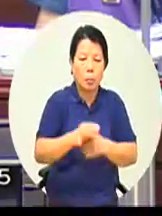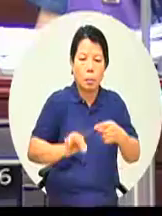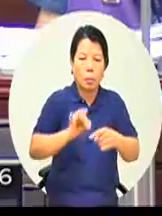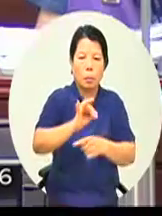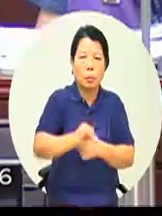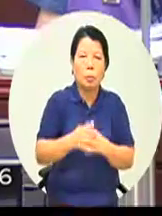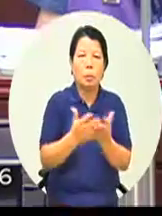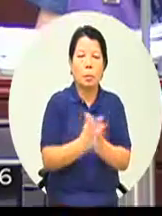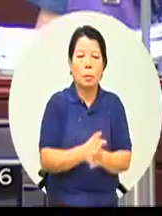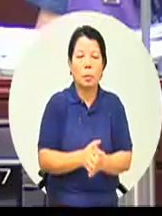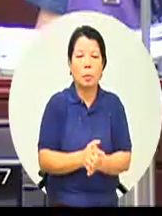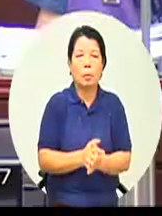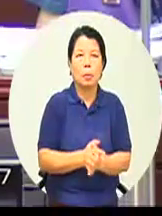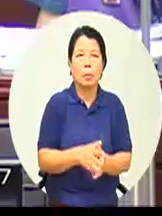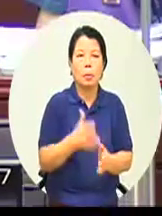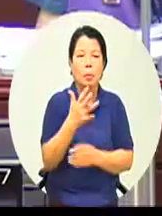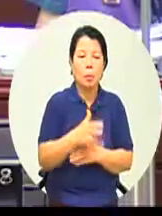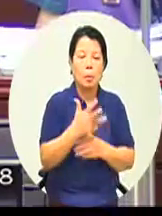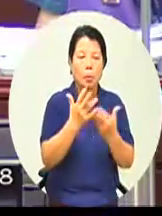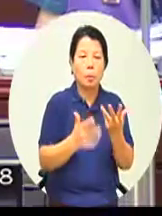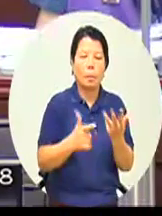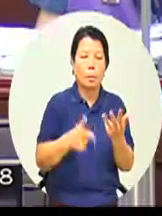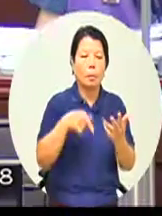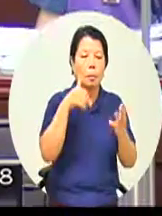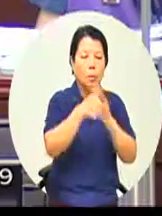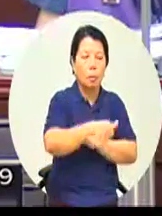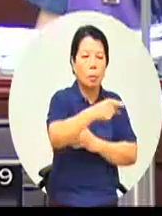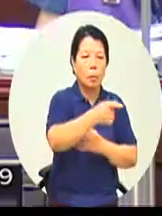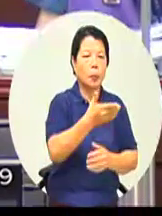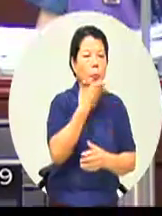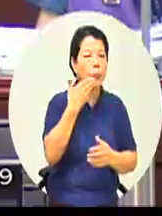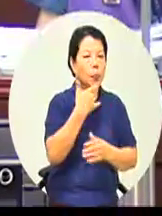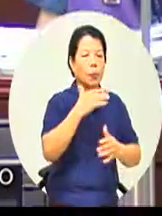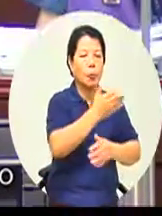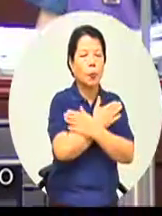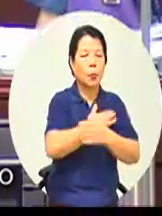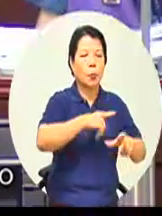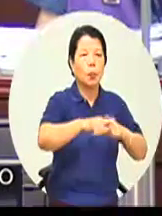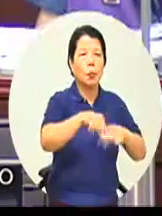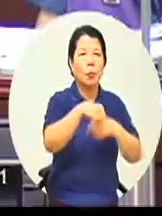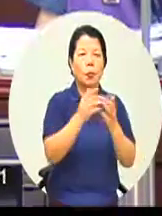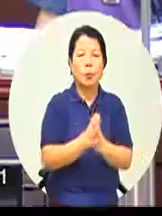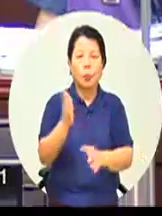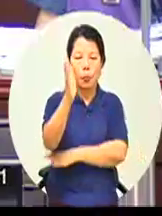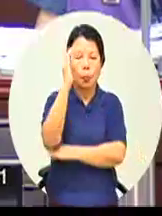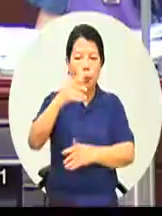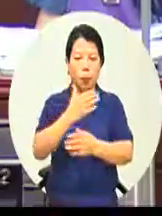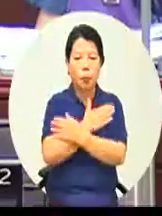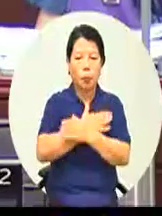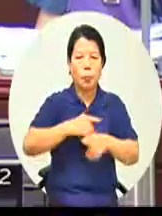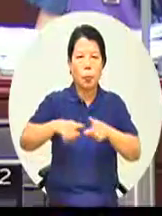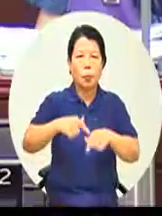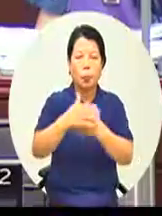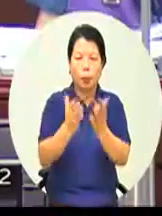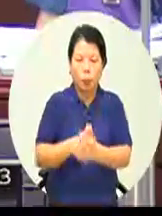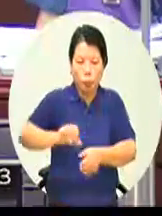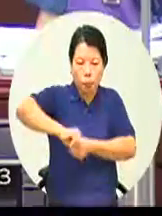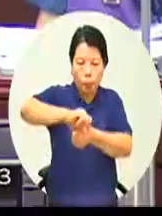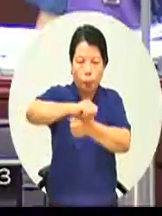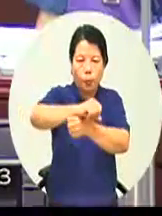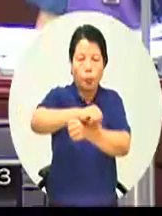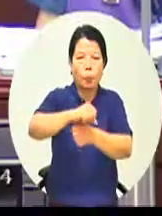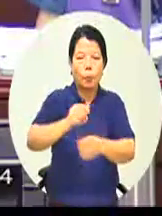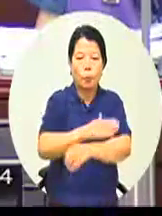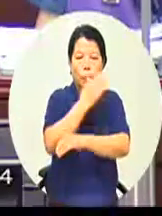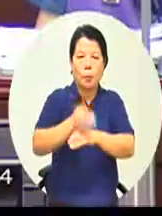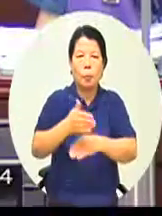将近80%是在私幼而已。所以高雄市在公共幼儿园这块部分呢，要做一个大量的增加。我们如果